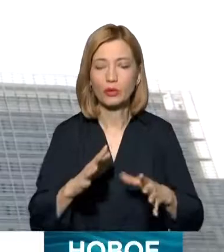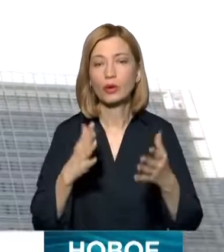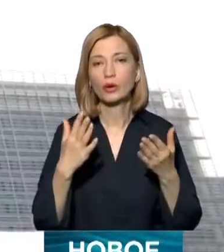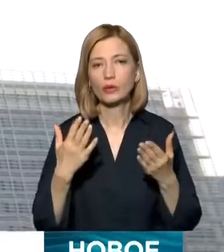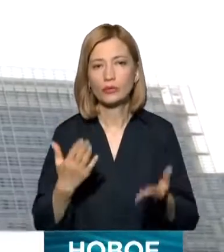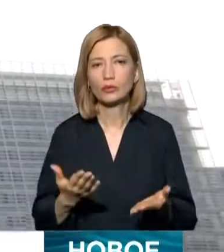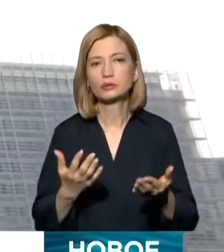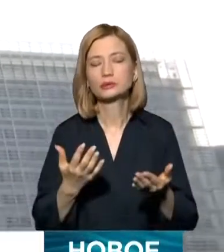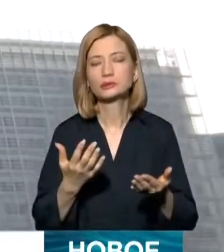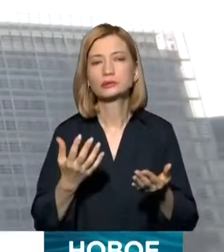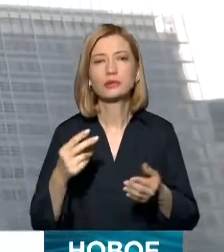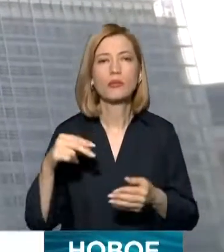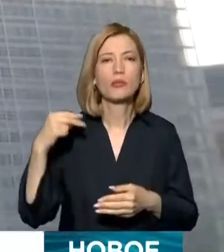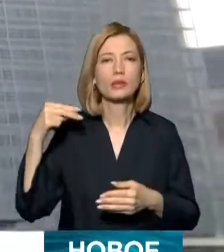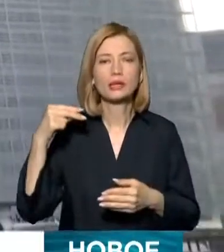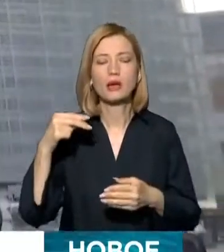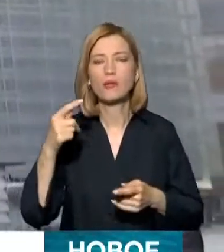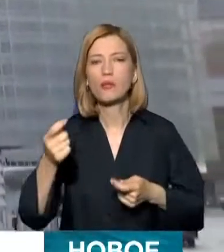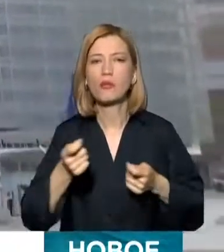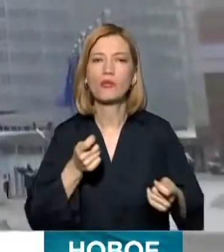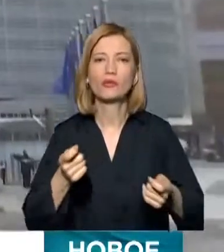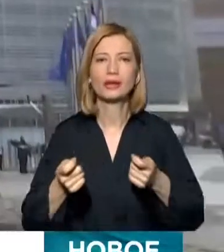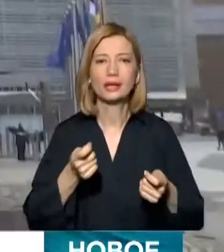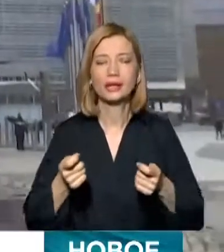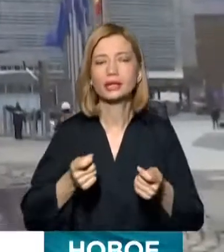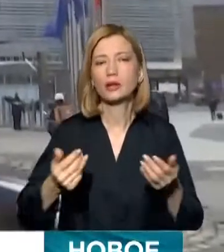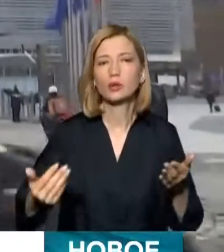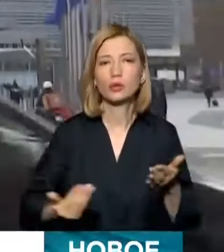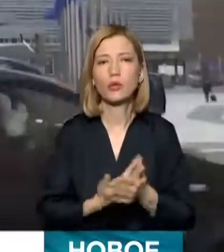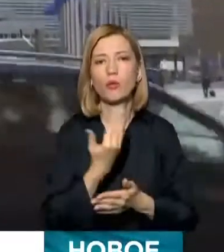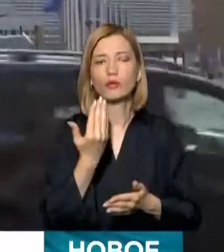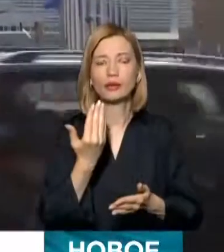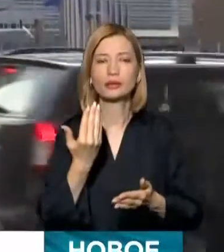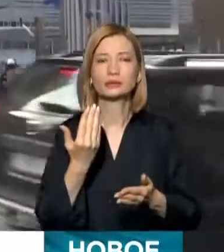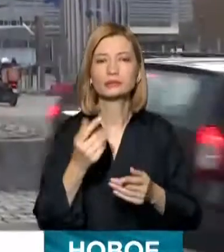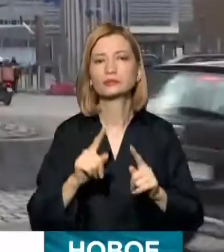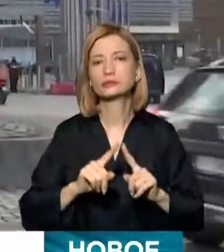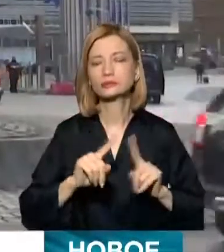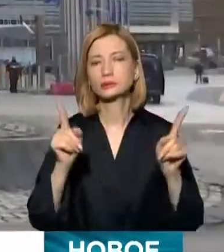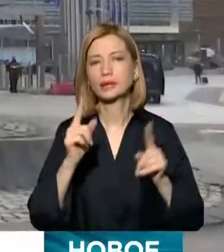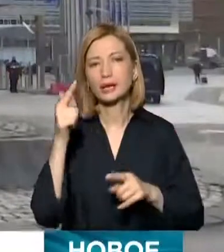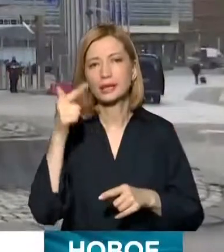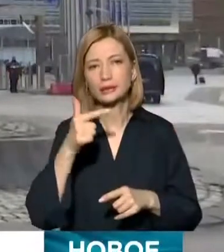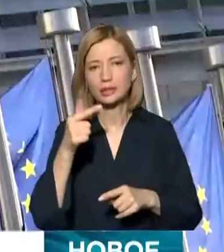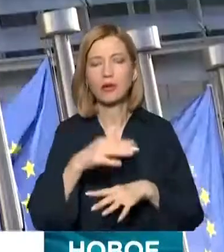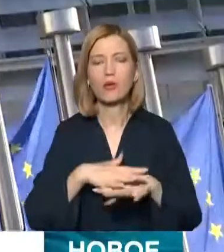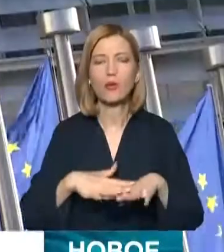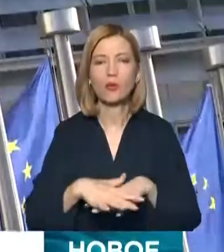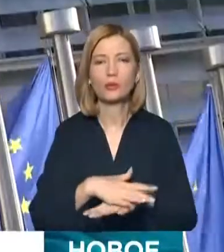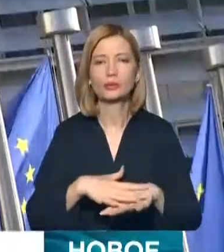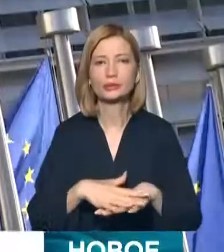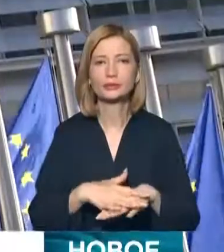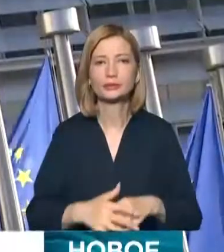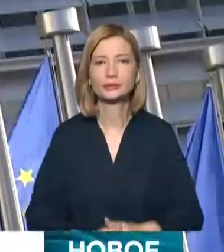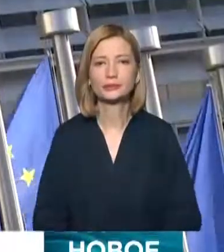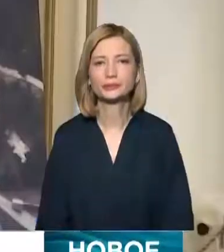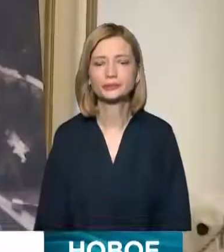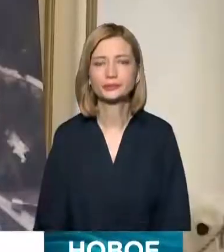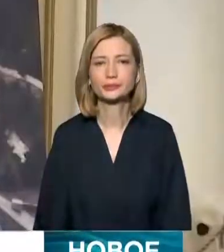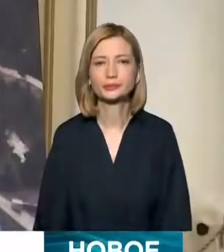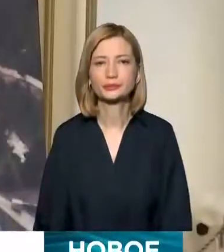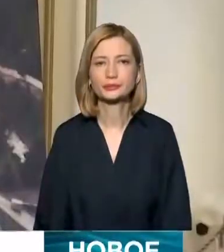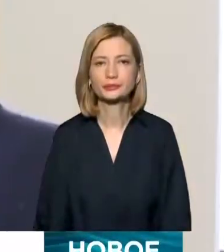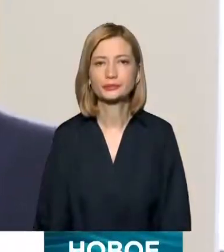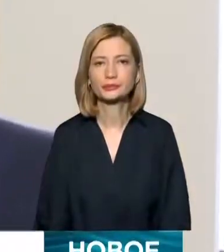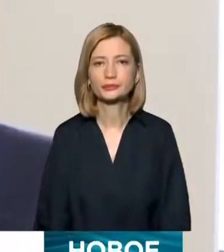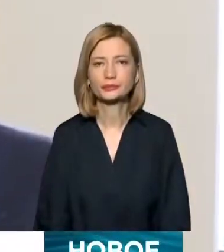от суперпрезидентской формы правления и создать новое инклюзивное гражданское общество.